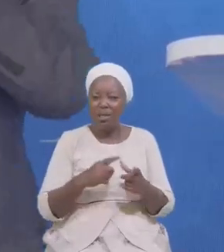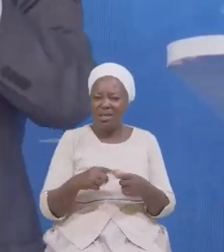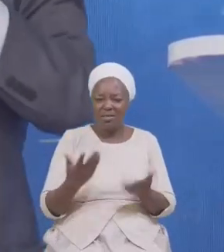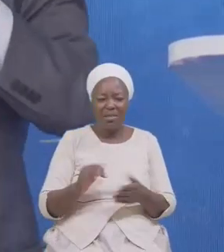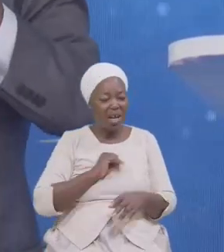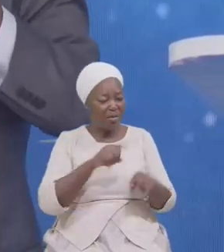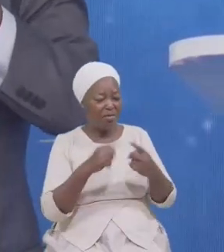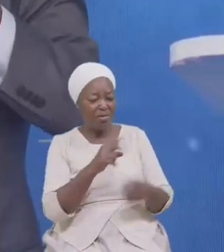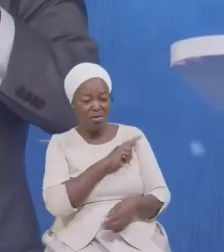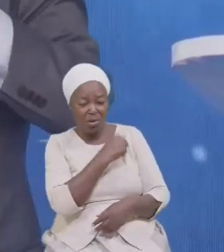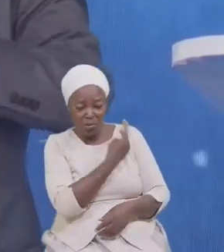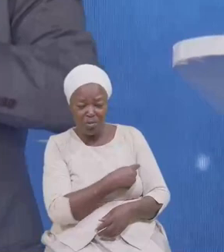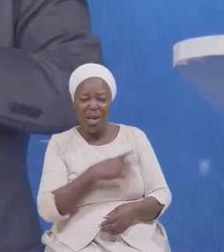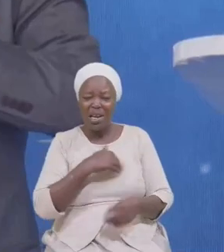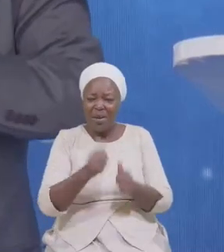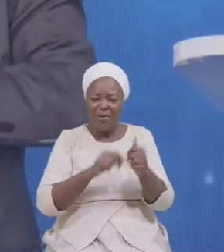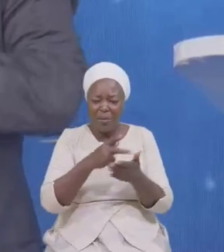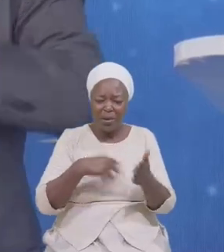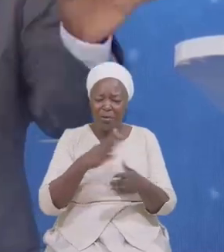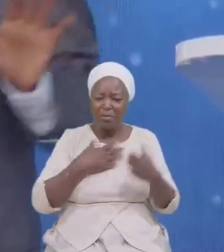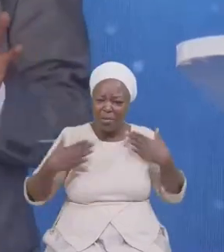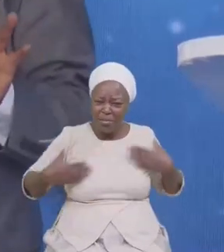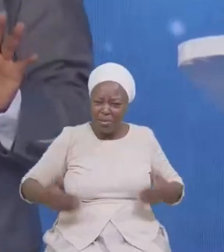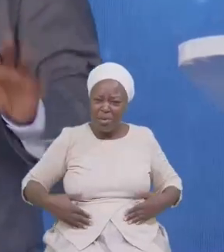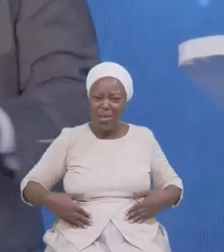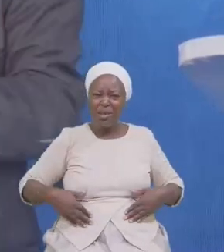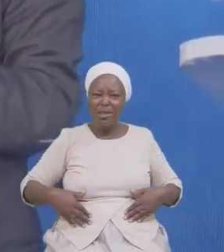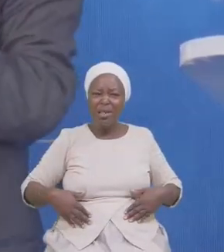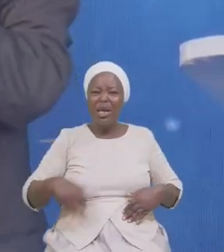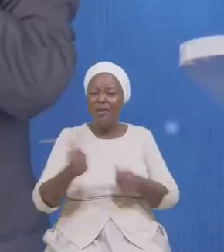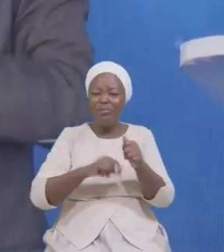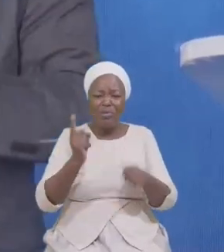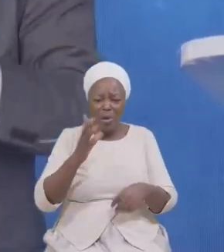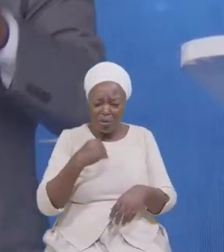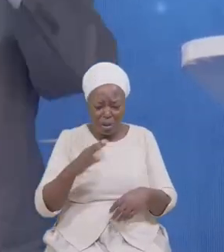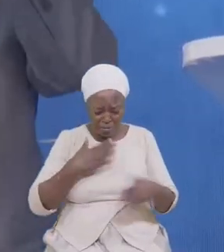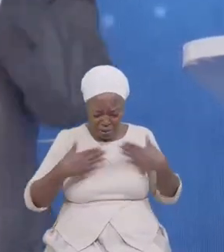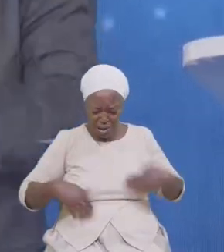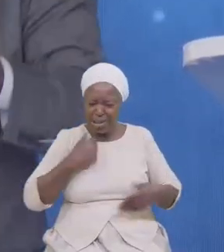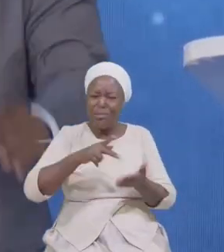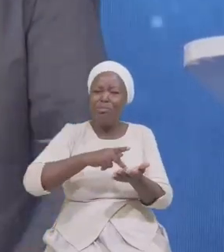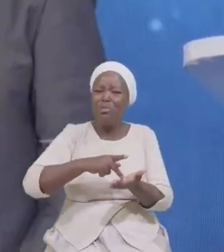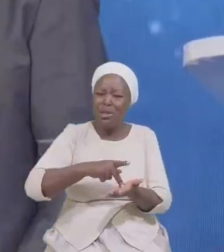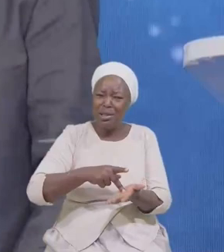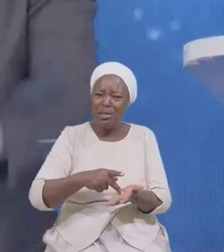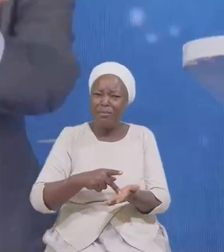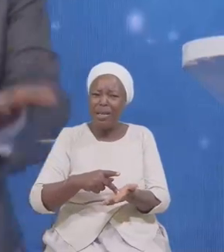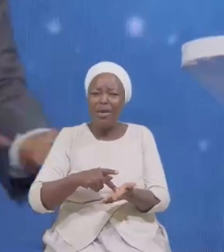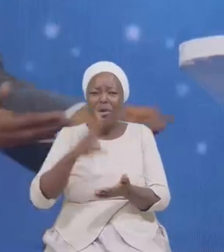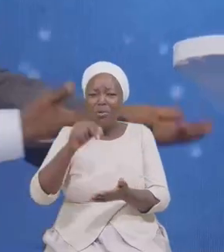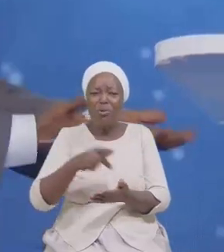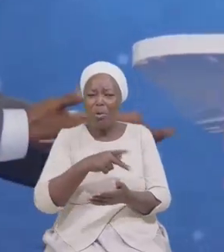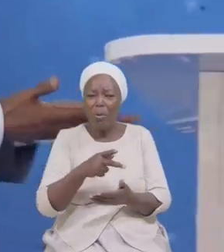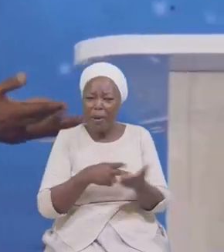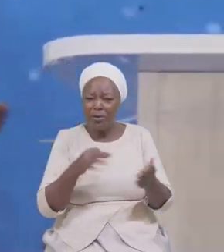et toute partie de mon corps, mon sang était empoisonné. Il n'y a aucune partie de mon corps qui est libre.